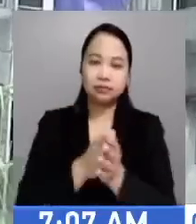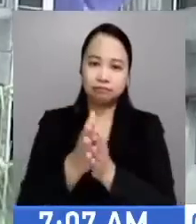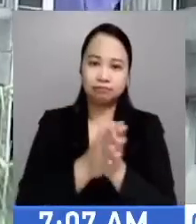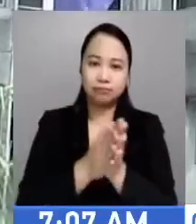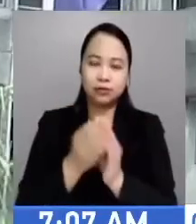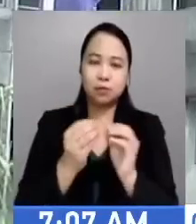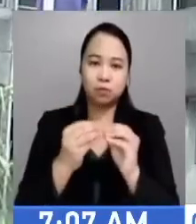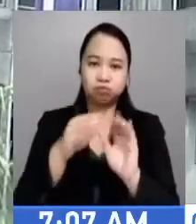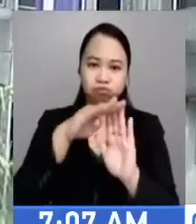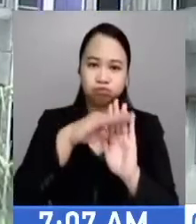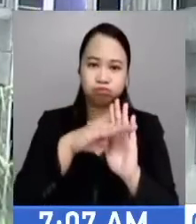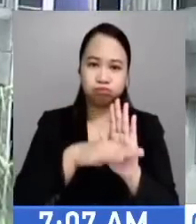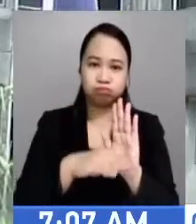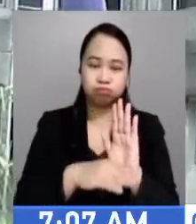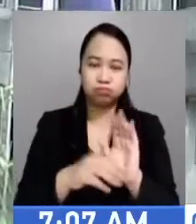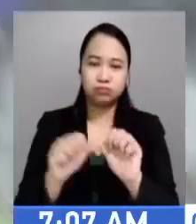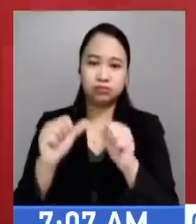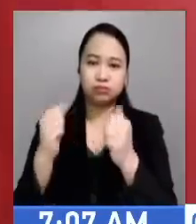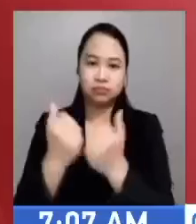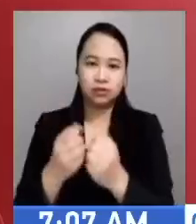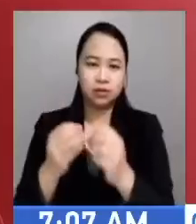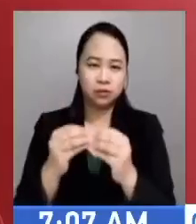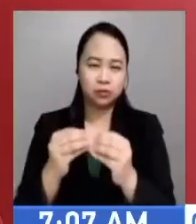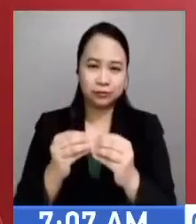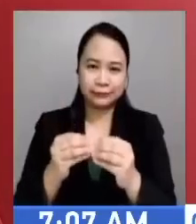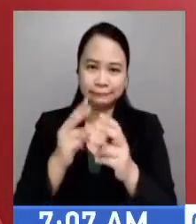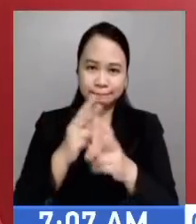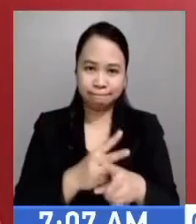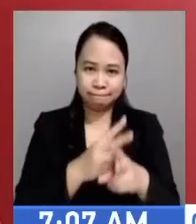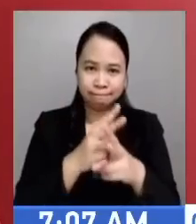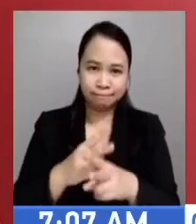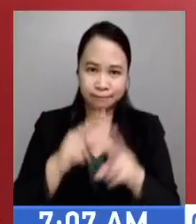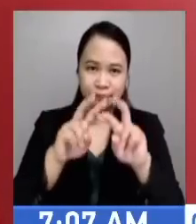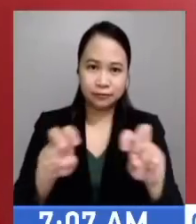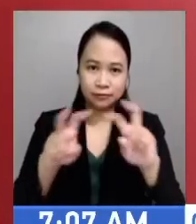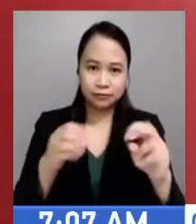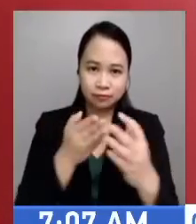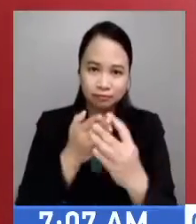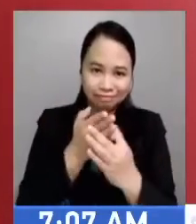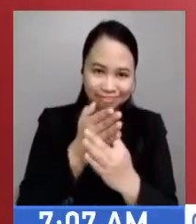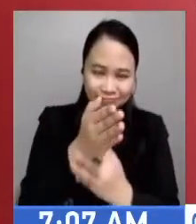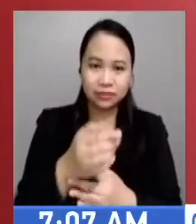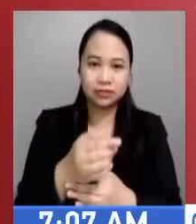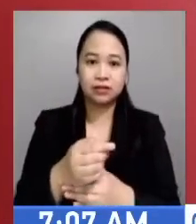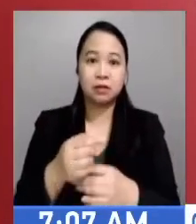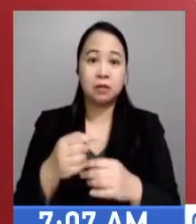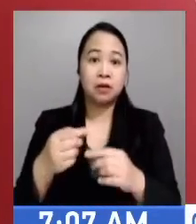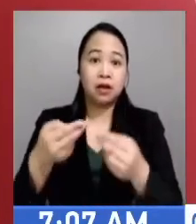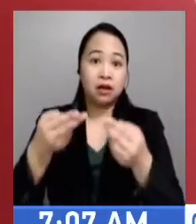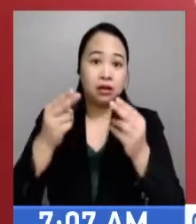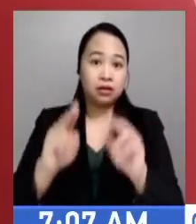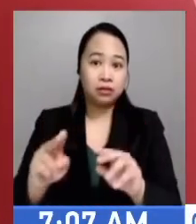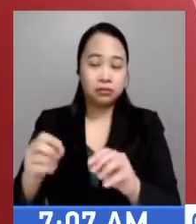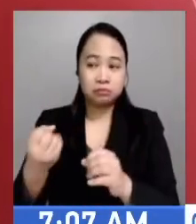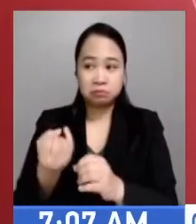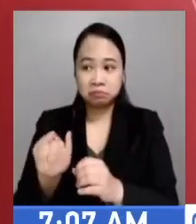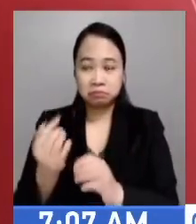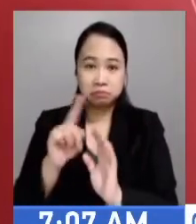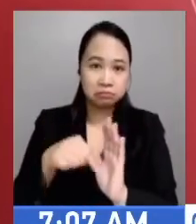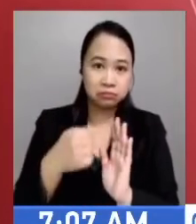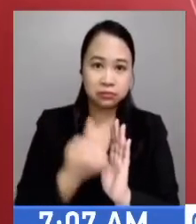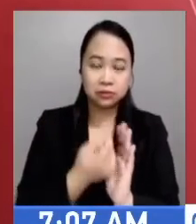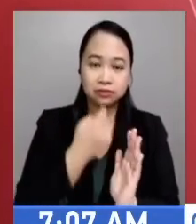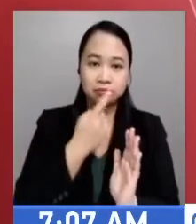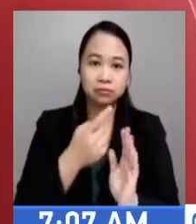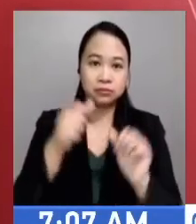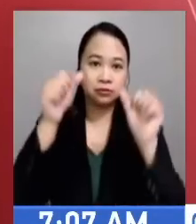Isang masusing pagsusuri daw ang kanilang isasagawa. Pero ilang oras matapos ang insidente, ayon sa spot report ng PNP Palawan, may mga